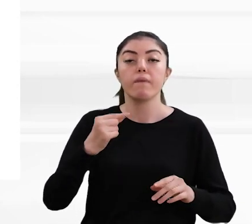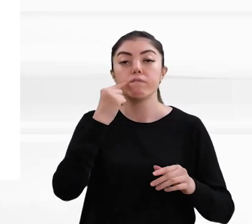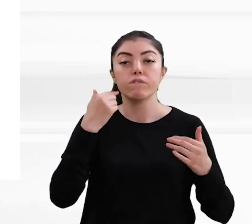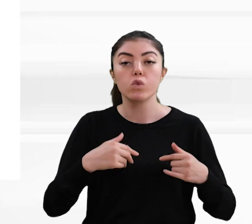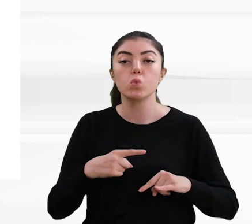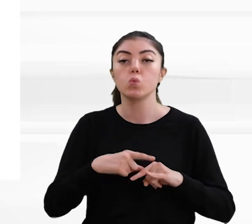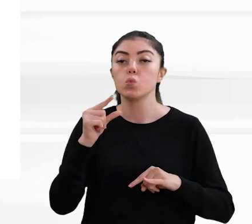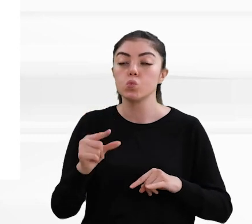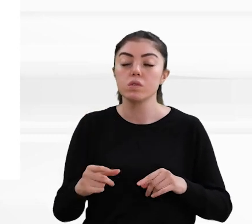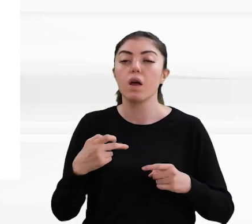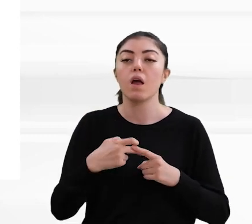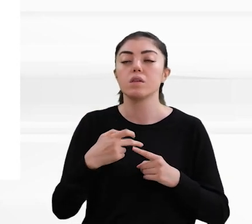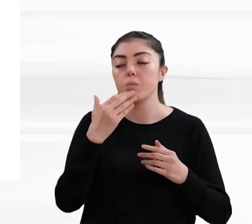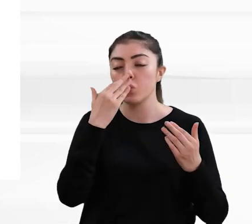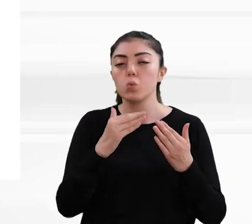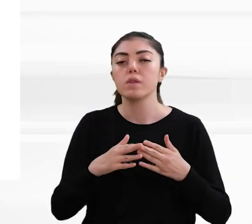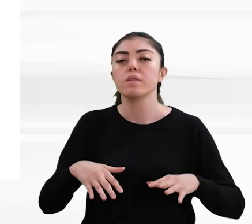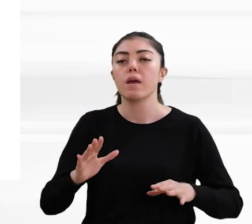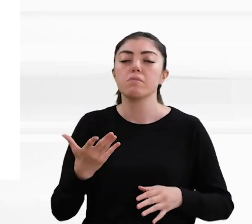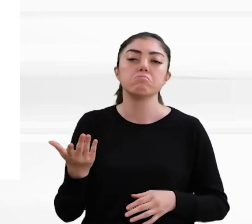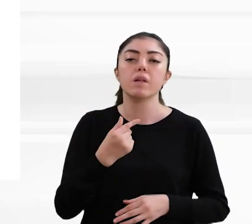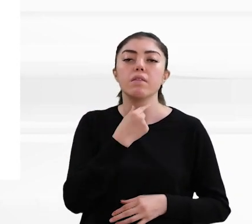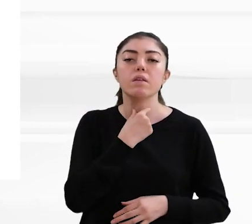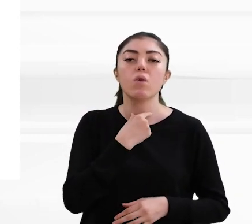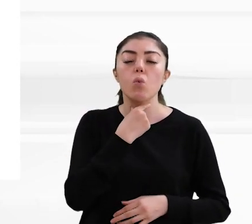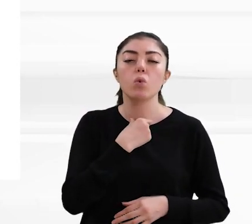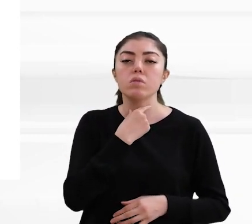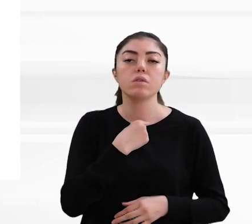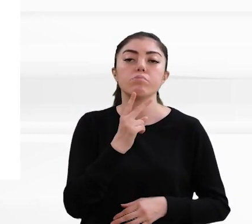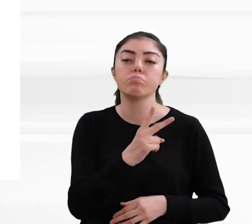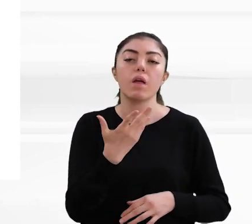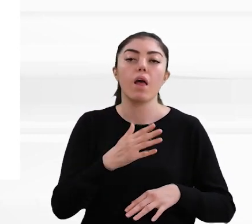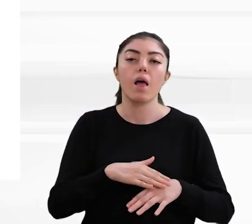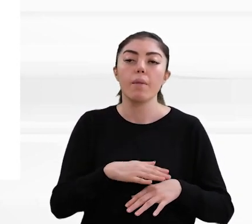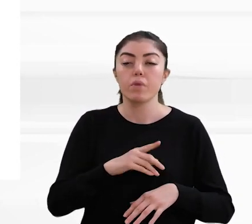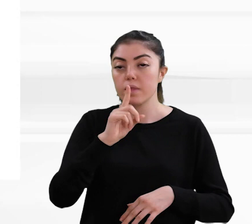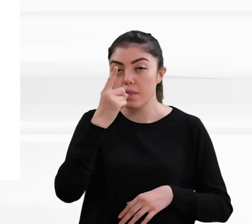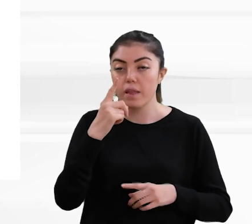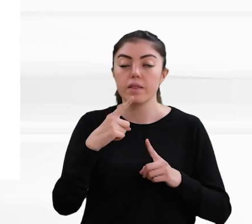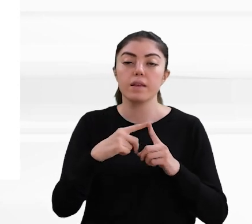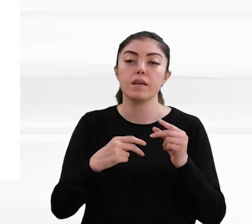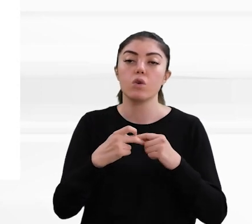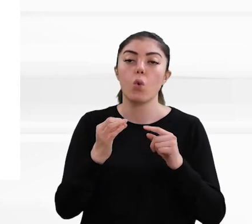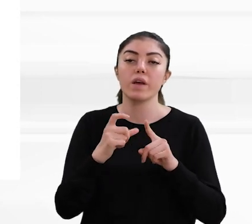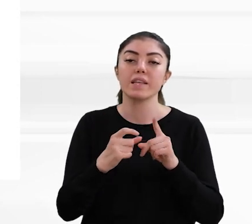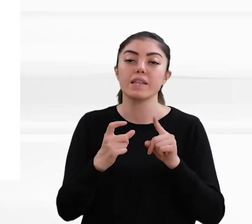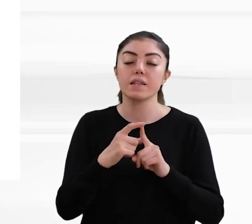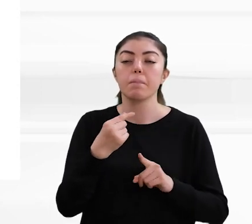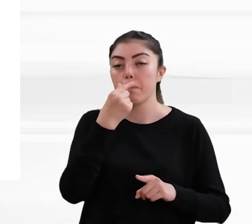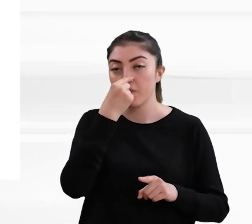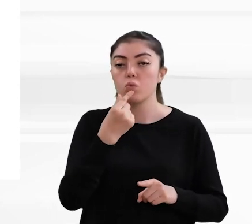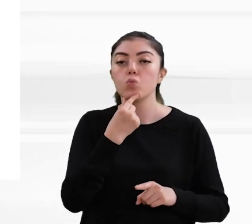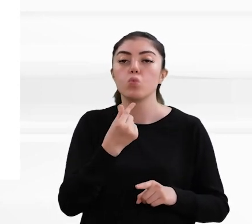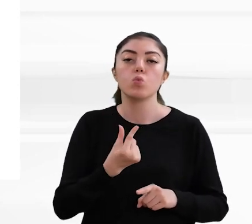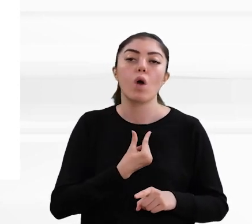üzerinde reseptörü bulunması gerekmez mesela tiroit stil ediyorlar Doğan ne yapıyor Salih tawhid bezini